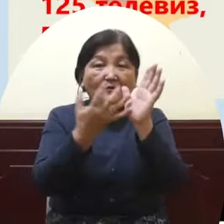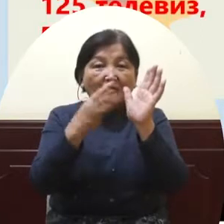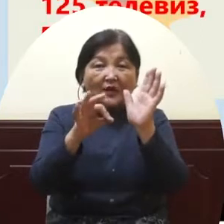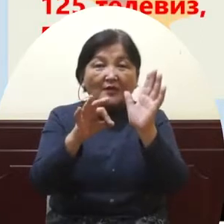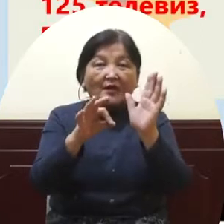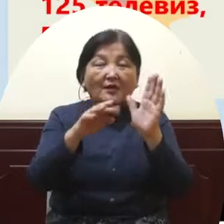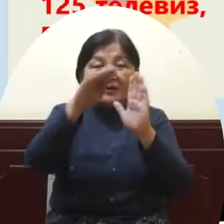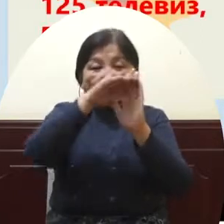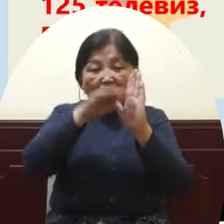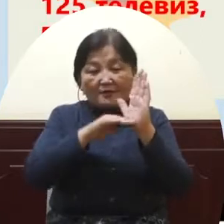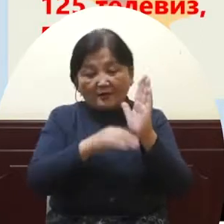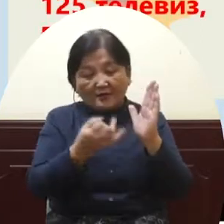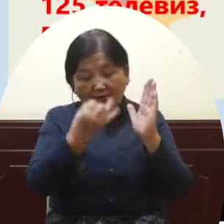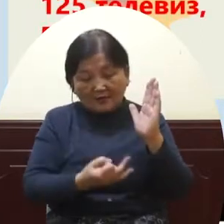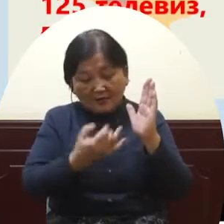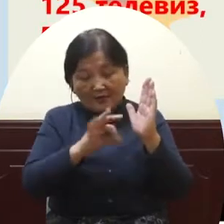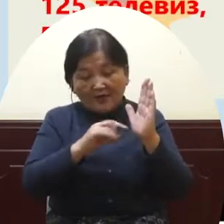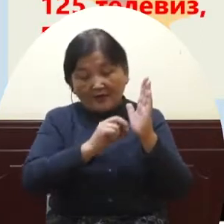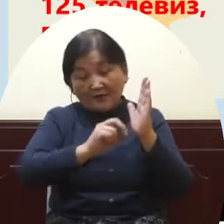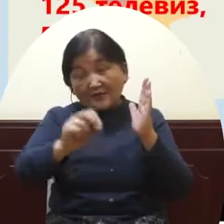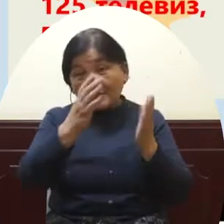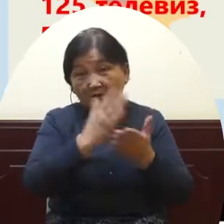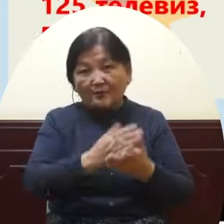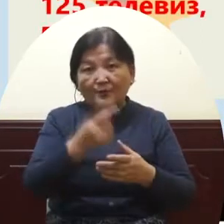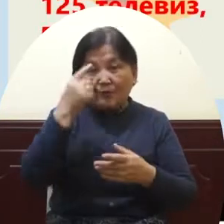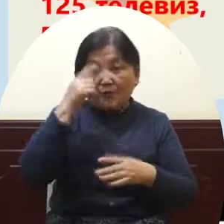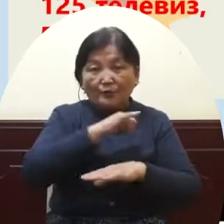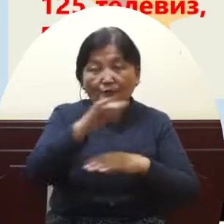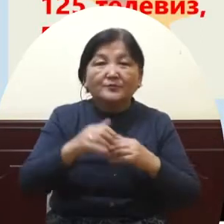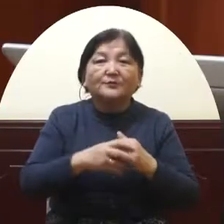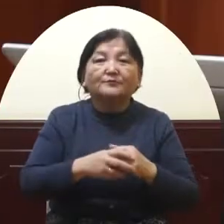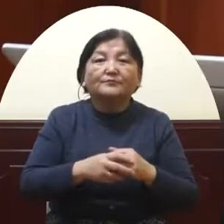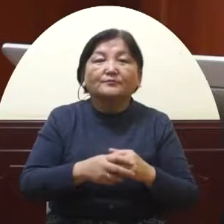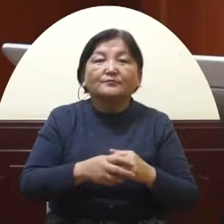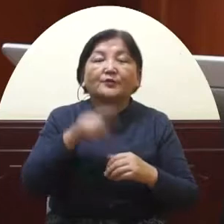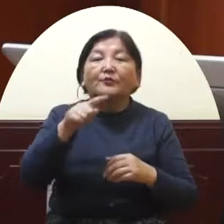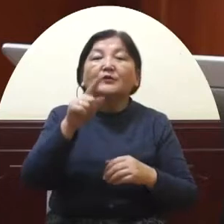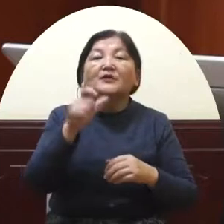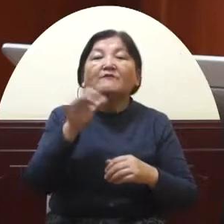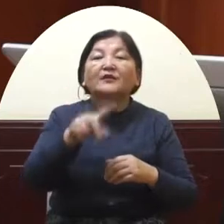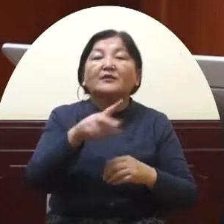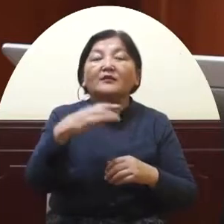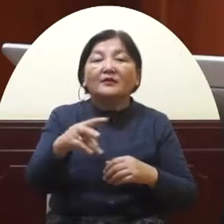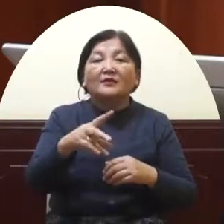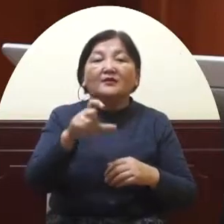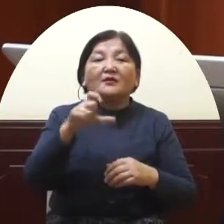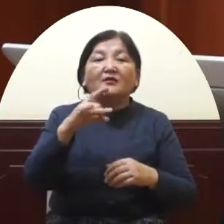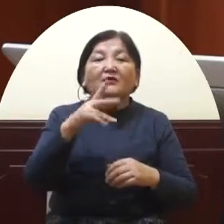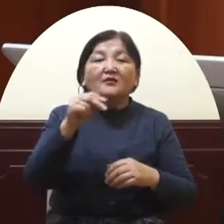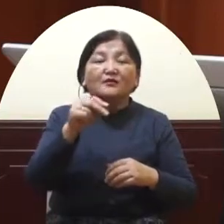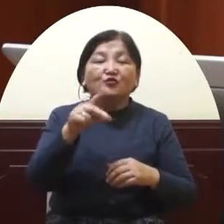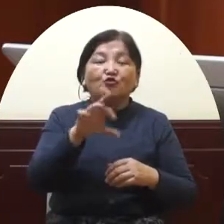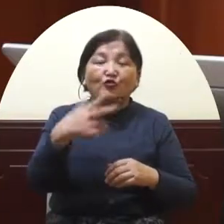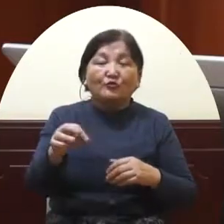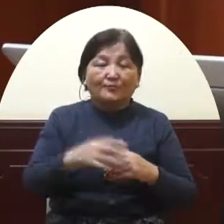70 дугаарт ирмэлэгдсэн байгаа хэвлэлийн эрх чөлөөгөөр. Тэгвэл 2017 оны байдлаар